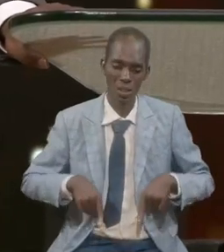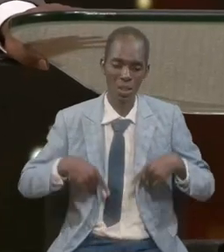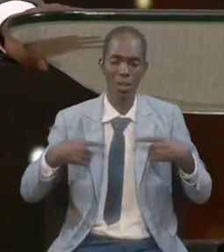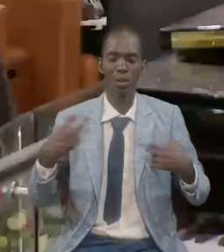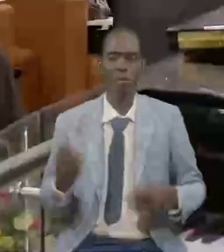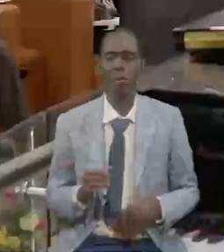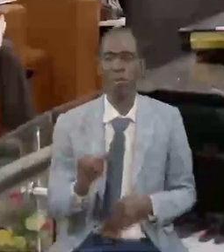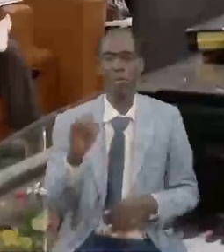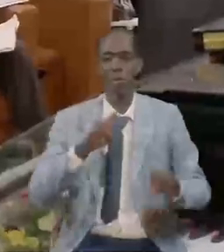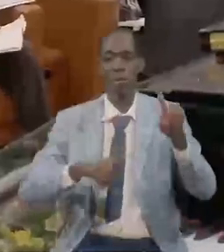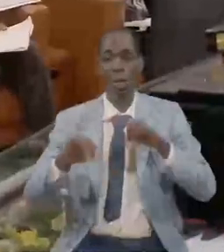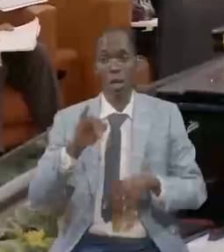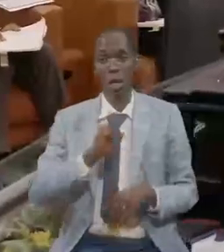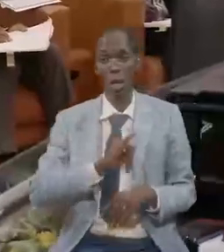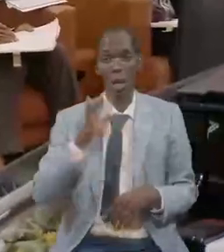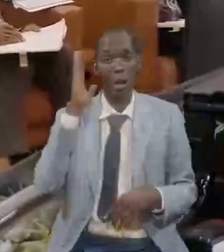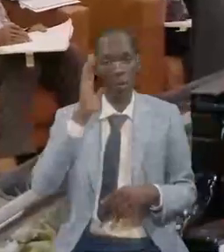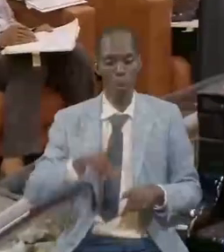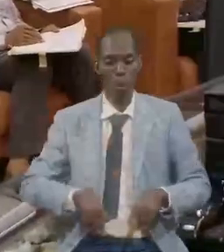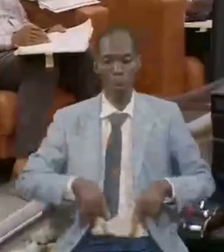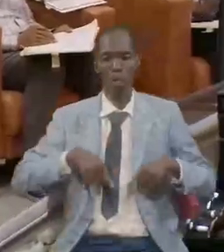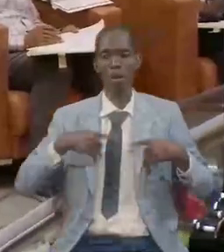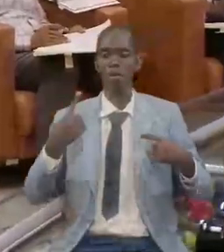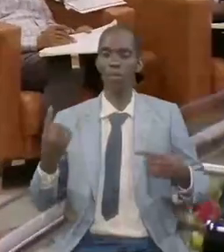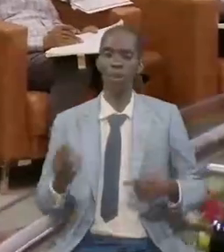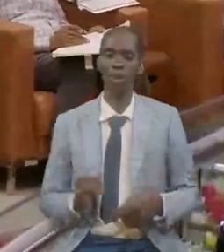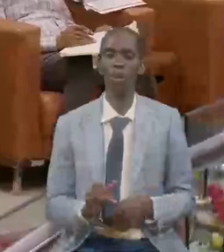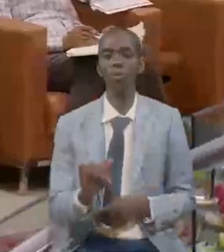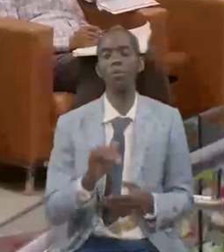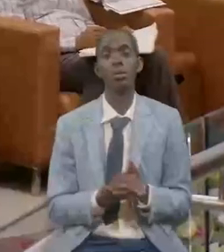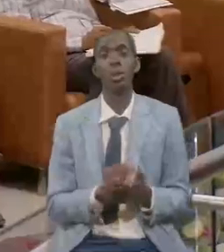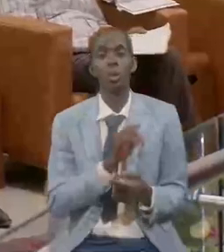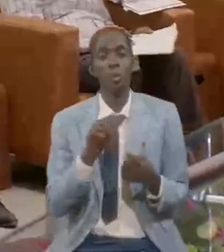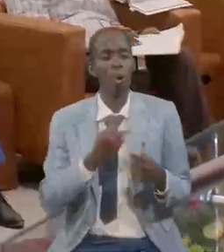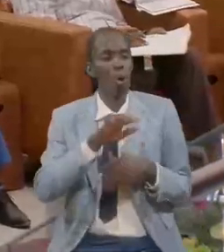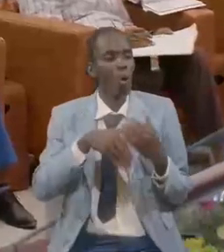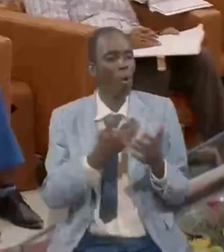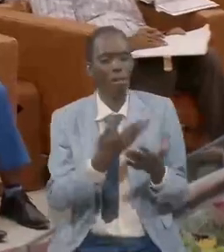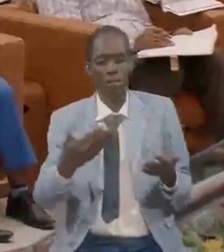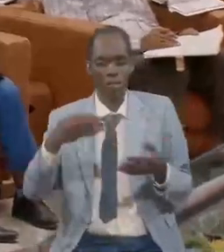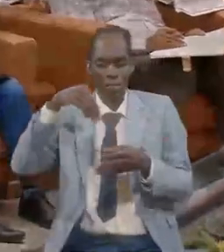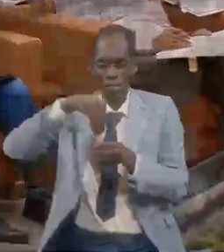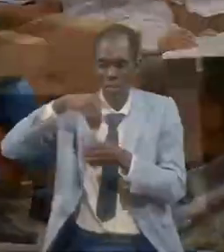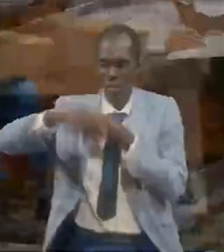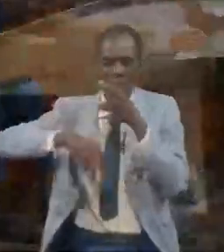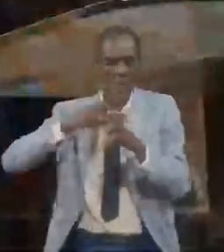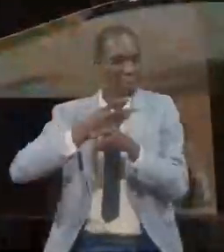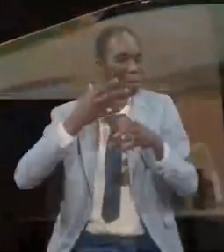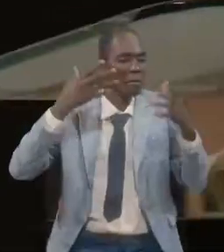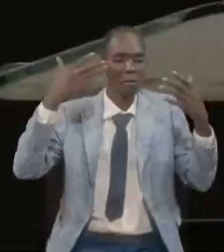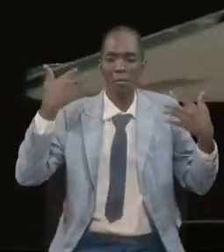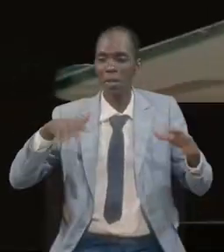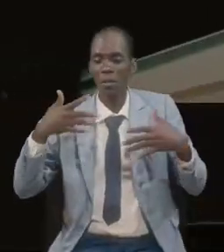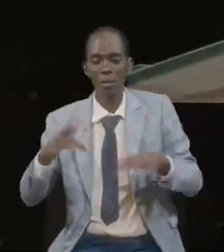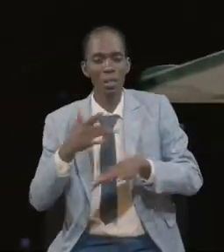Je demeurerai éternellement lorsque les choses de ce monde ne seront plus. Parce qu'au fait,